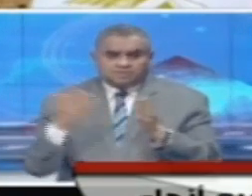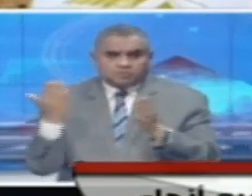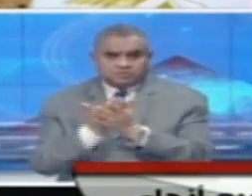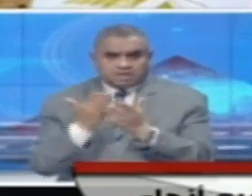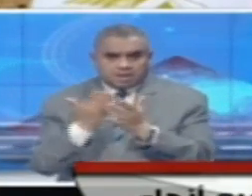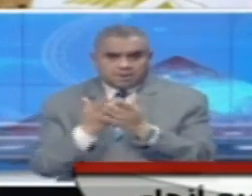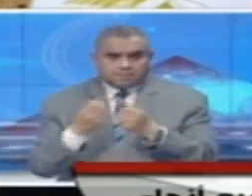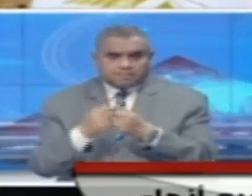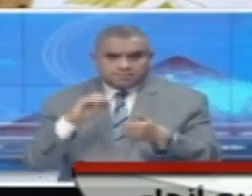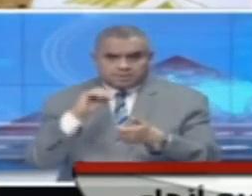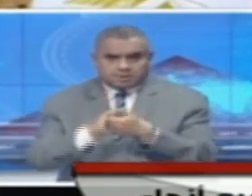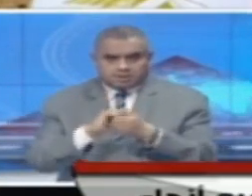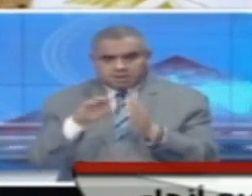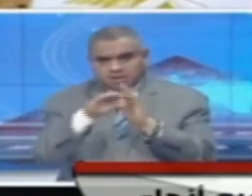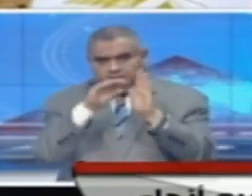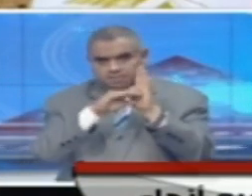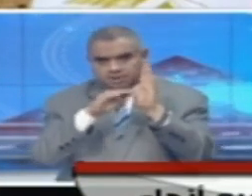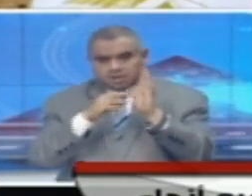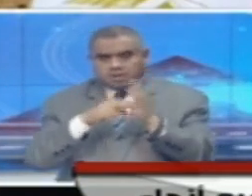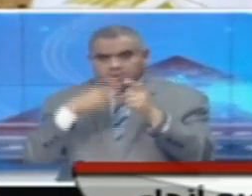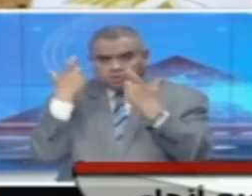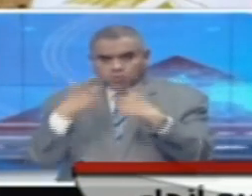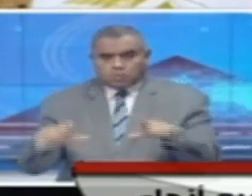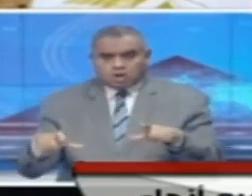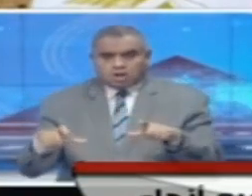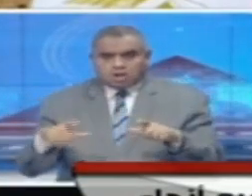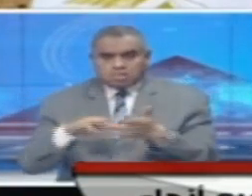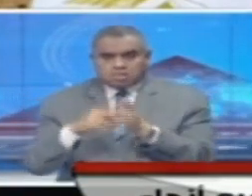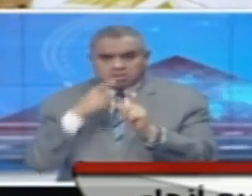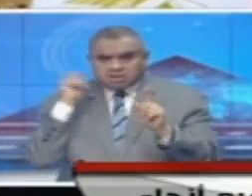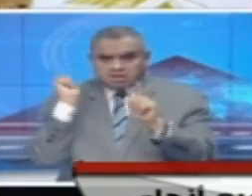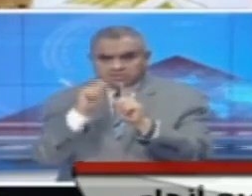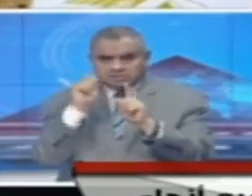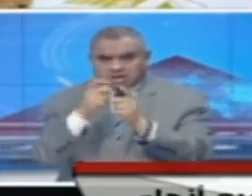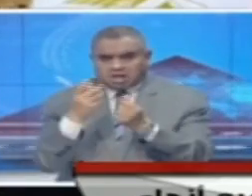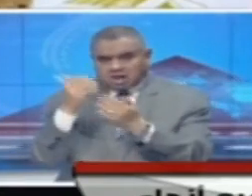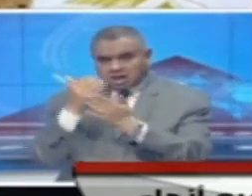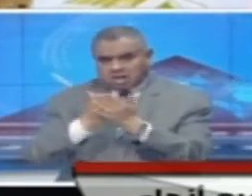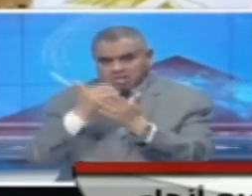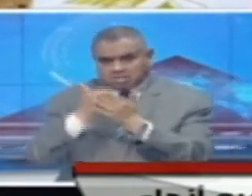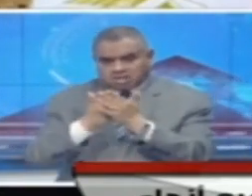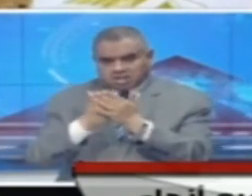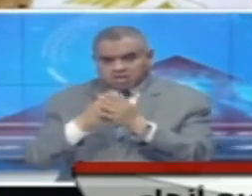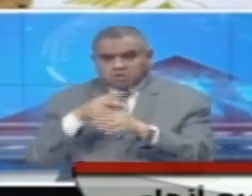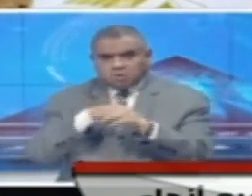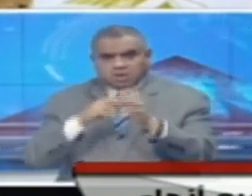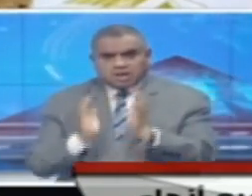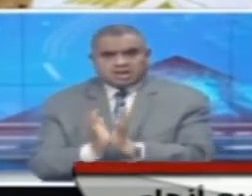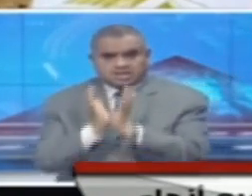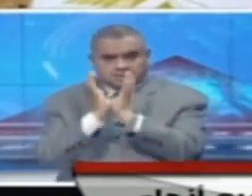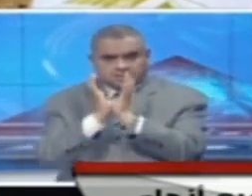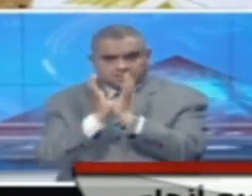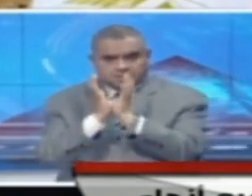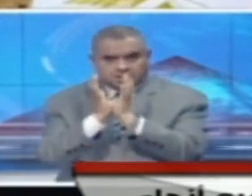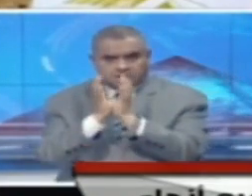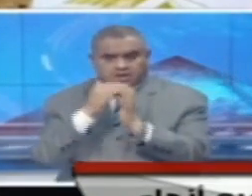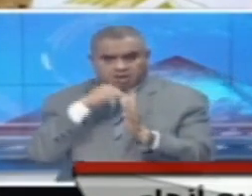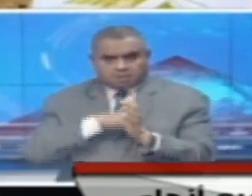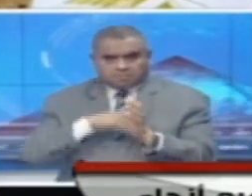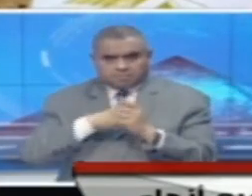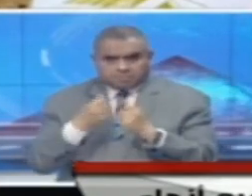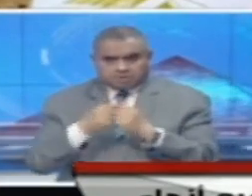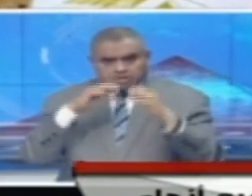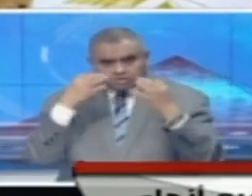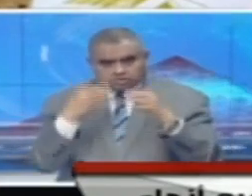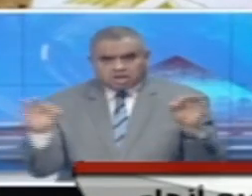في إطار برنامج وطني للإصلاح الاقتصادي والاجتماعي العميق